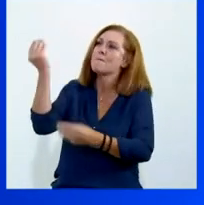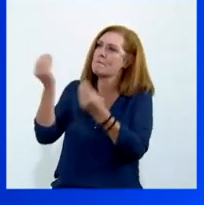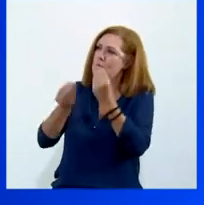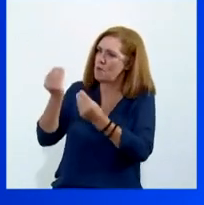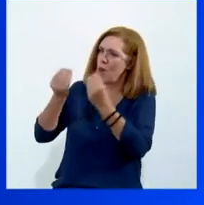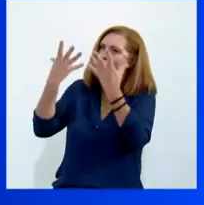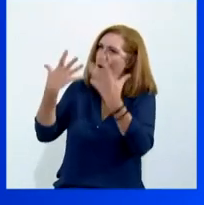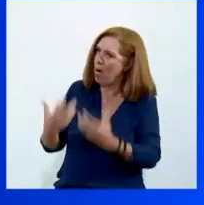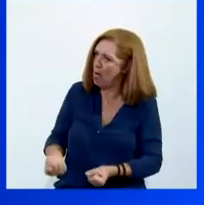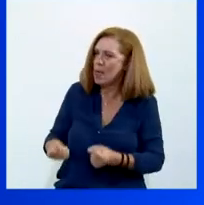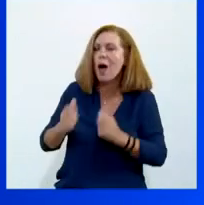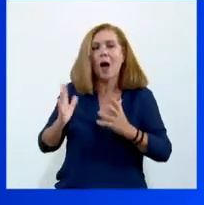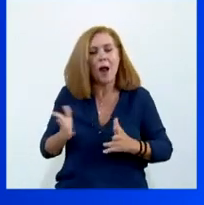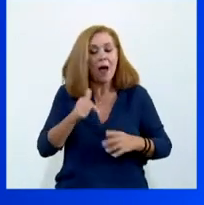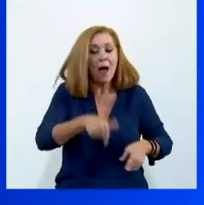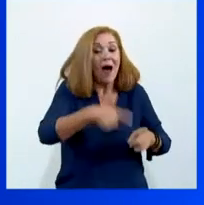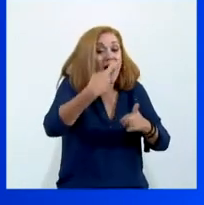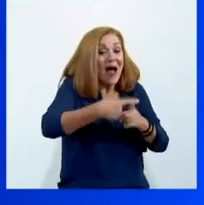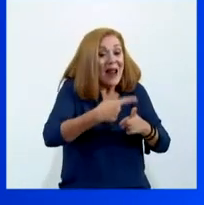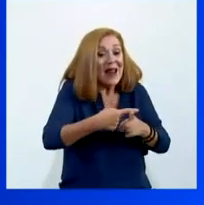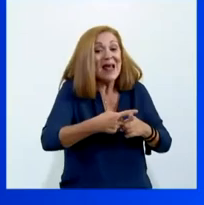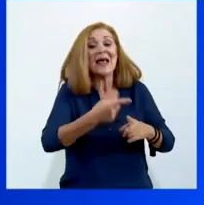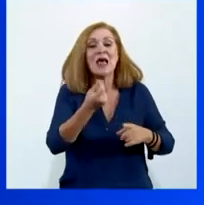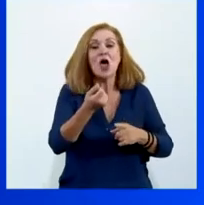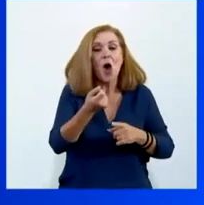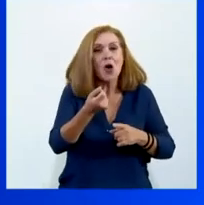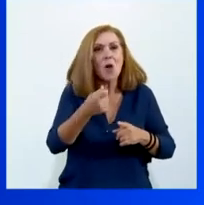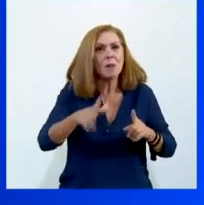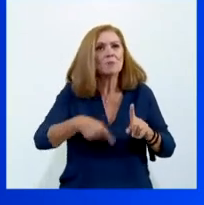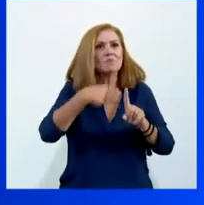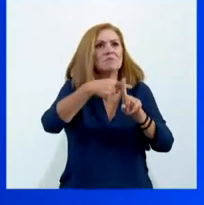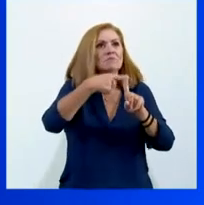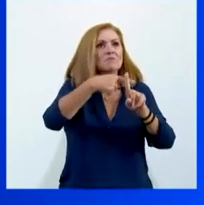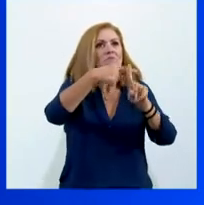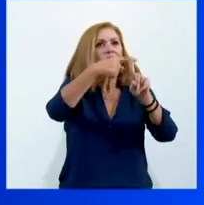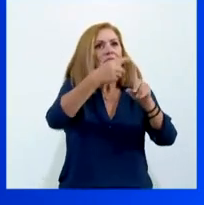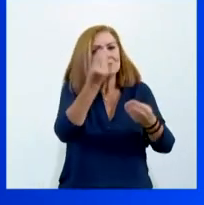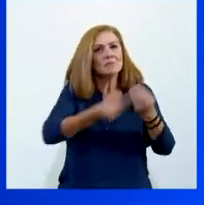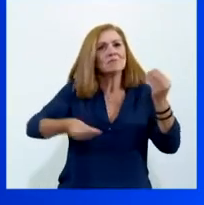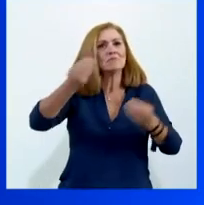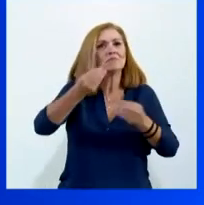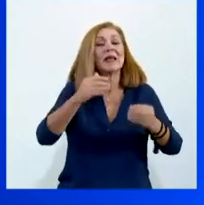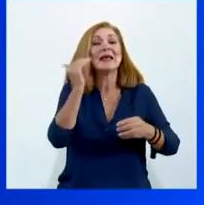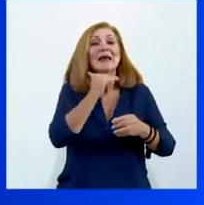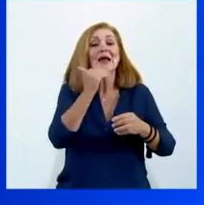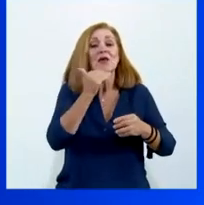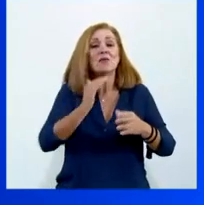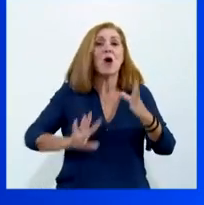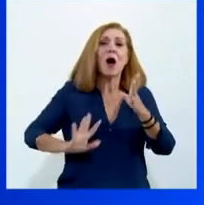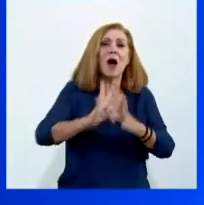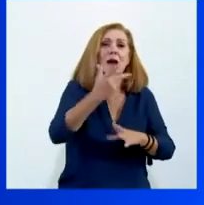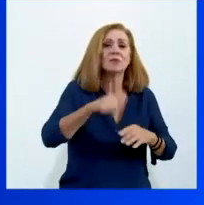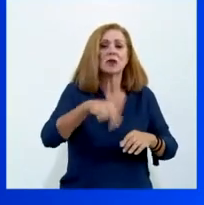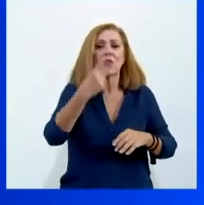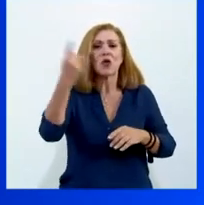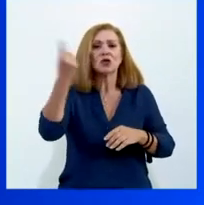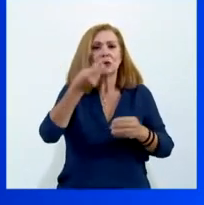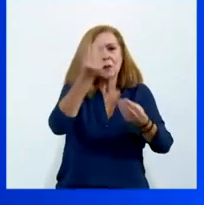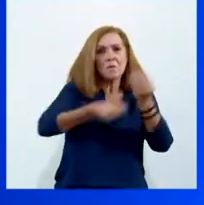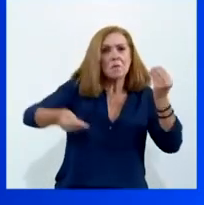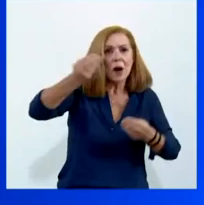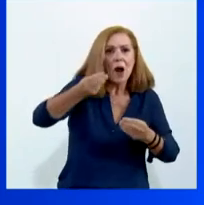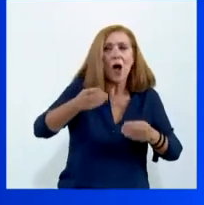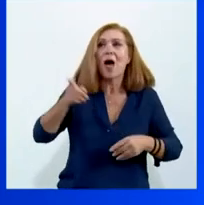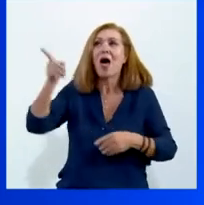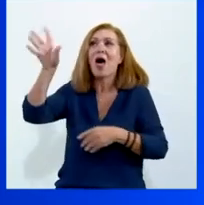όμως ότι η ελληνική οικονομία έχει δείξει πολύ μεγαλύτερη ανθεκτικότητα, με ένα ρυθμό ανάπτυξης ο οποίος φαίνεται ότι θα ξεπεράσει το 2% όταν η Ευρωζώνη